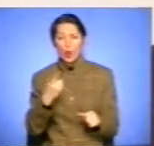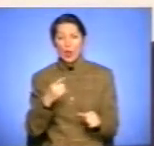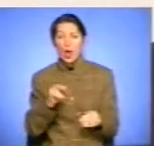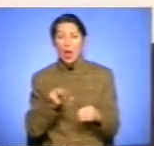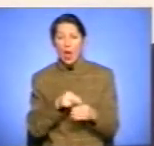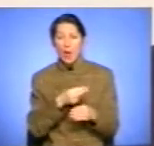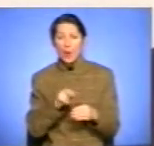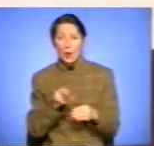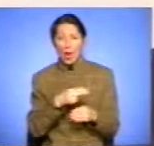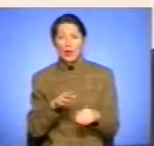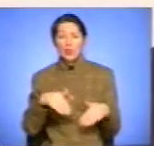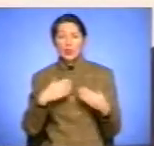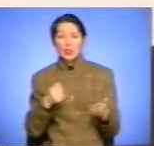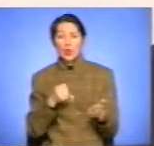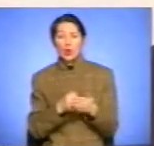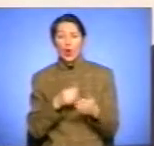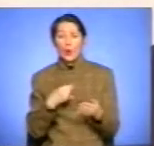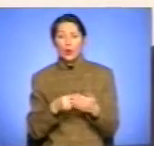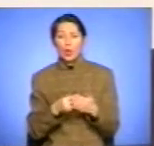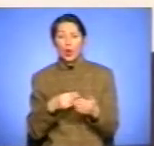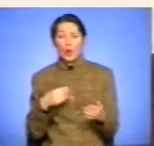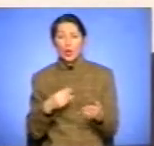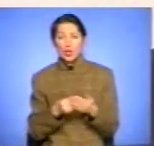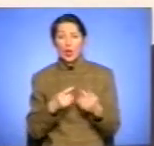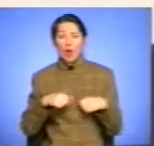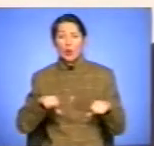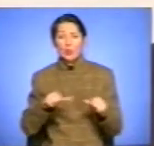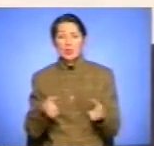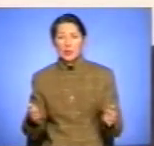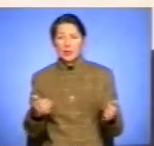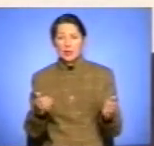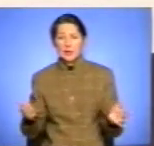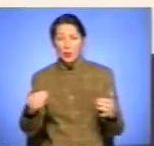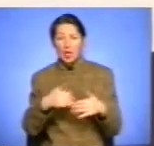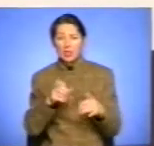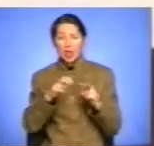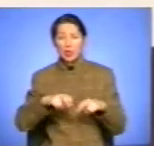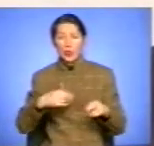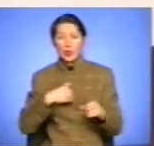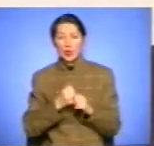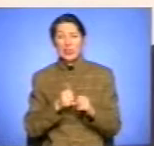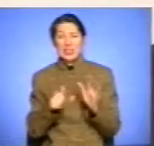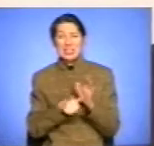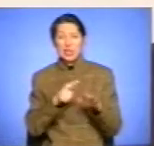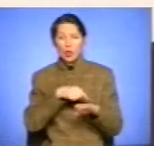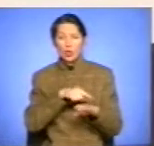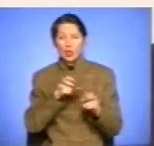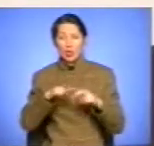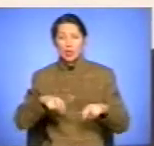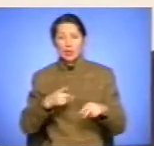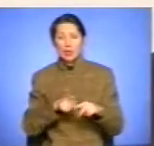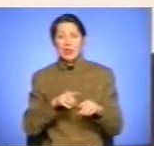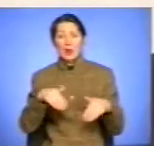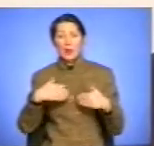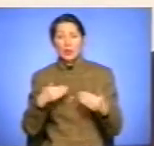до бюджету бюджетна комісія зібралася їх розглянула ми працювали 6 годин розглянули дані пропозиції